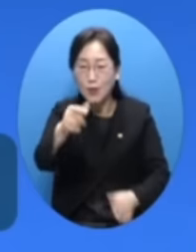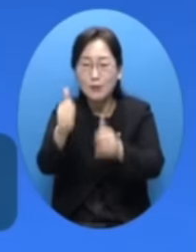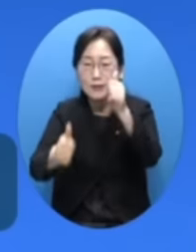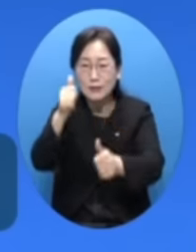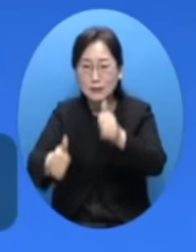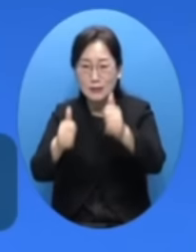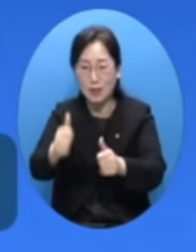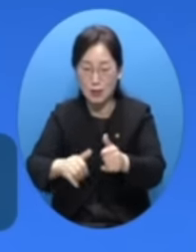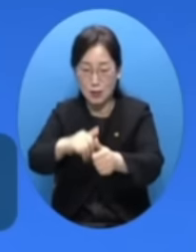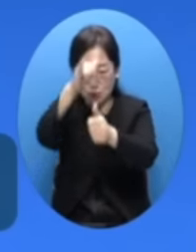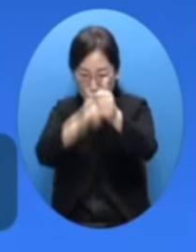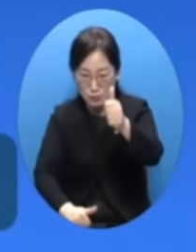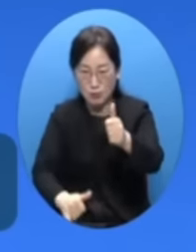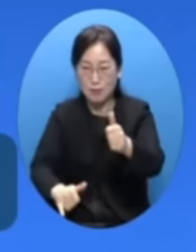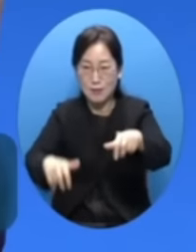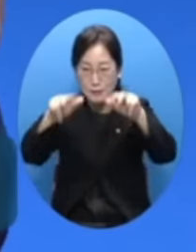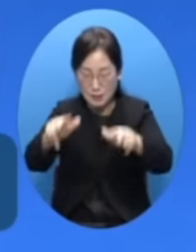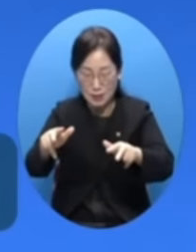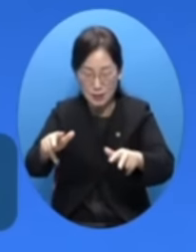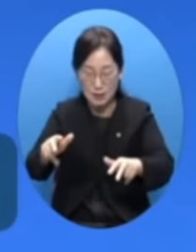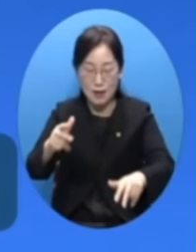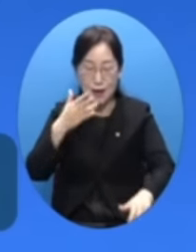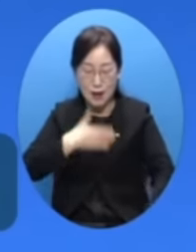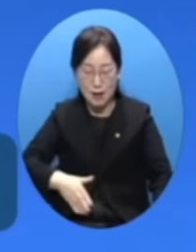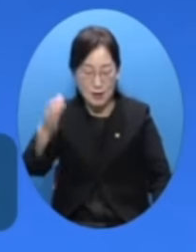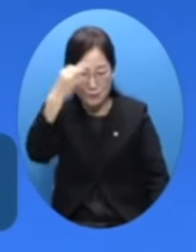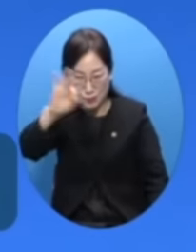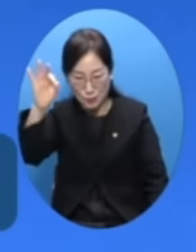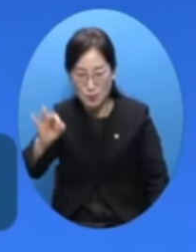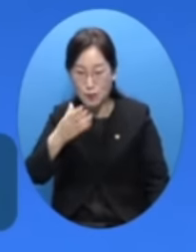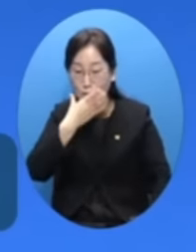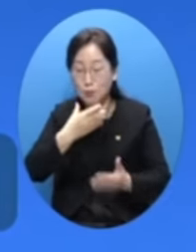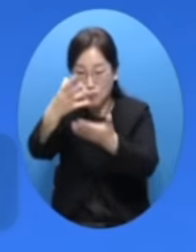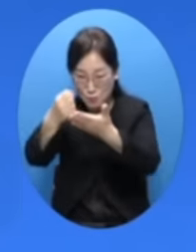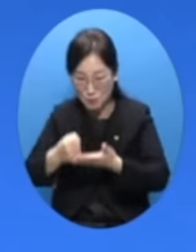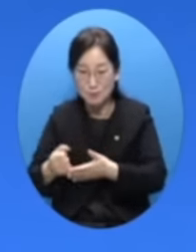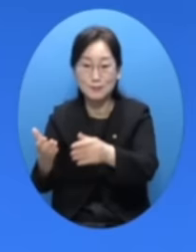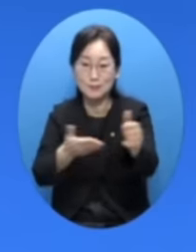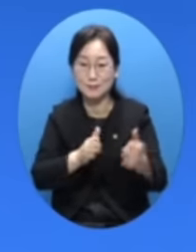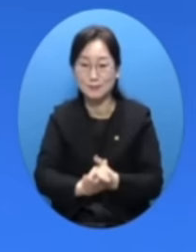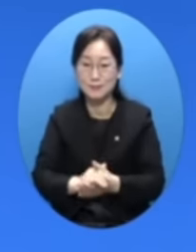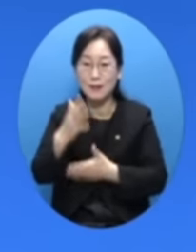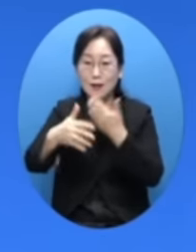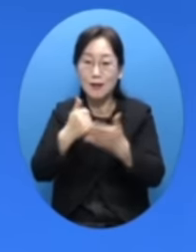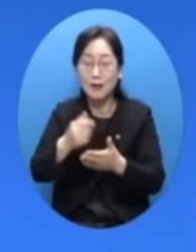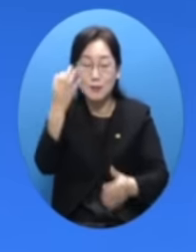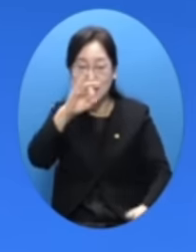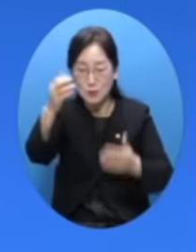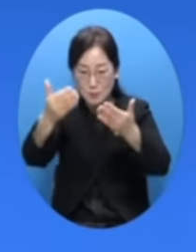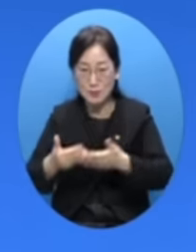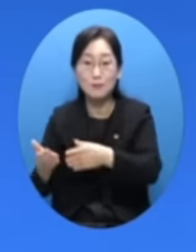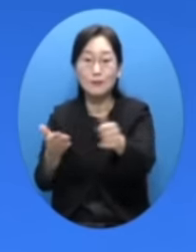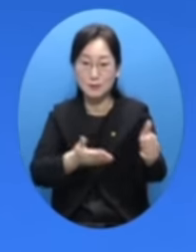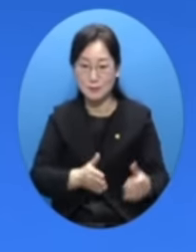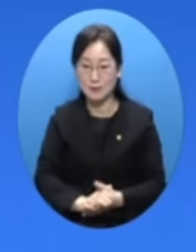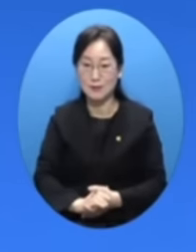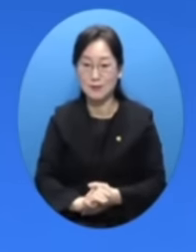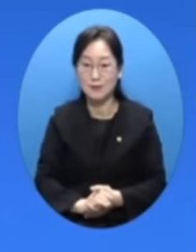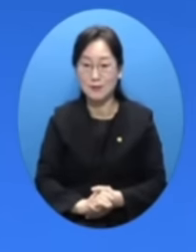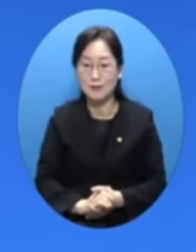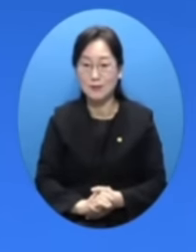충성을 이제 알았노라 인정받은 우리 모두의 대회를 주님으로 축원합니다. 하나님께 인정받은 믿음의 사람들이 되기를 바랍니다.